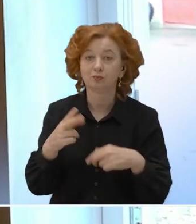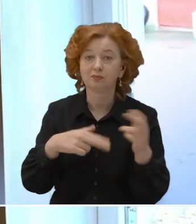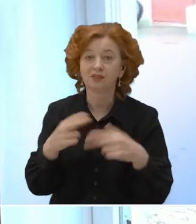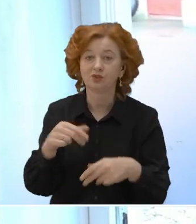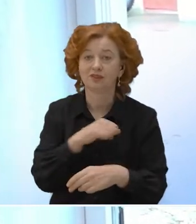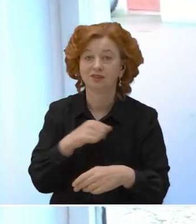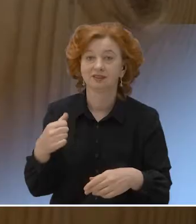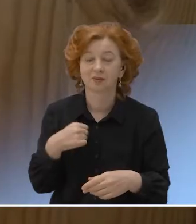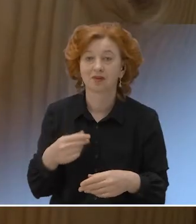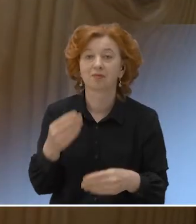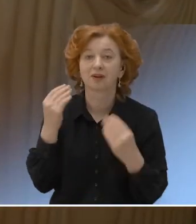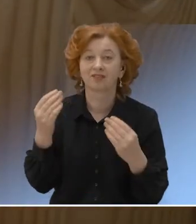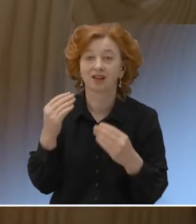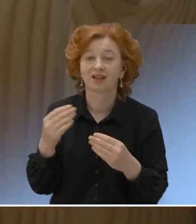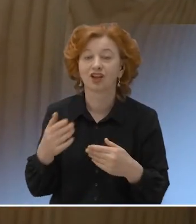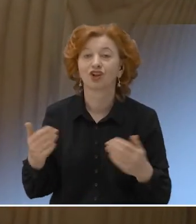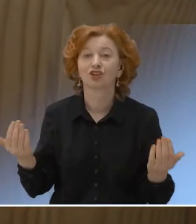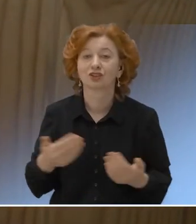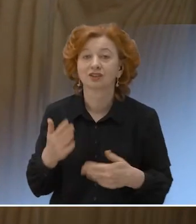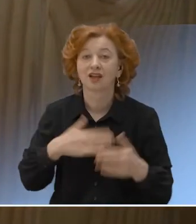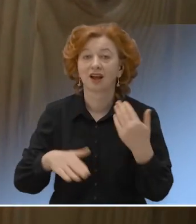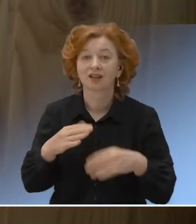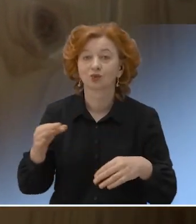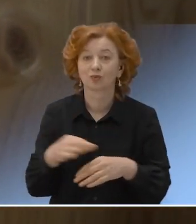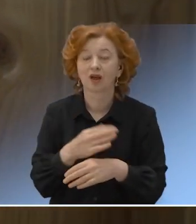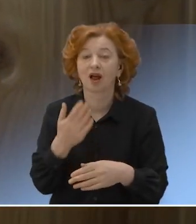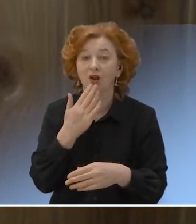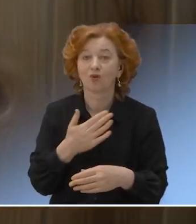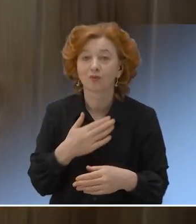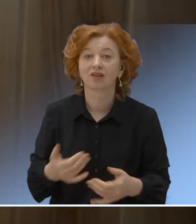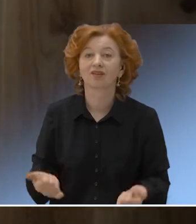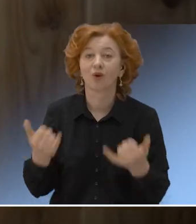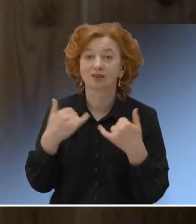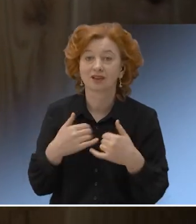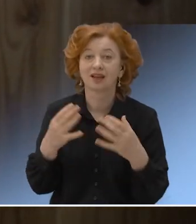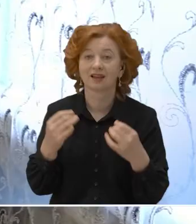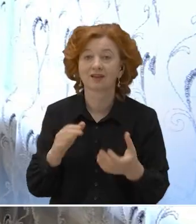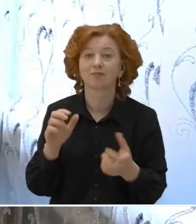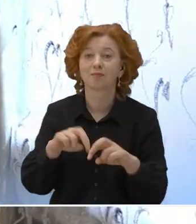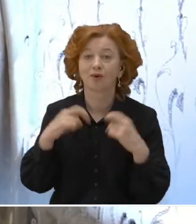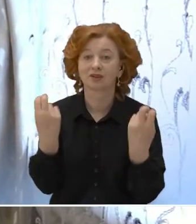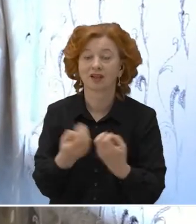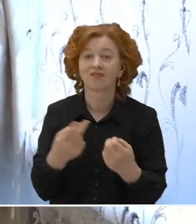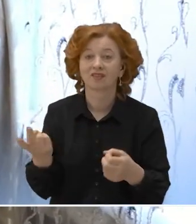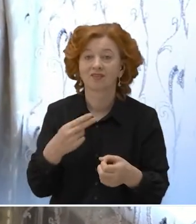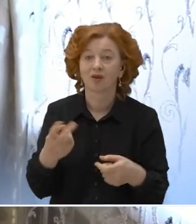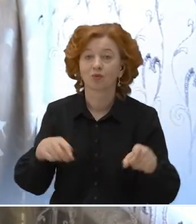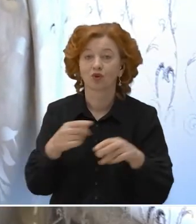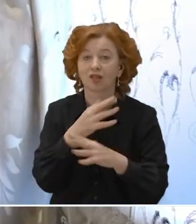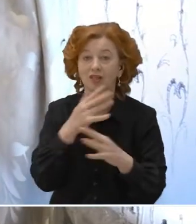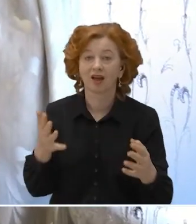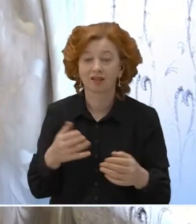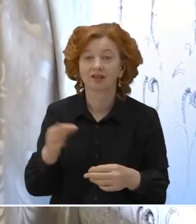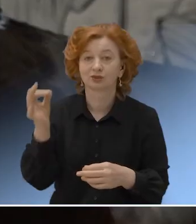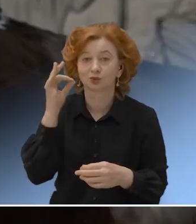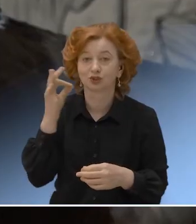тоже построили сами. Приветливые и жизнерадостные супруги любят гостей и дружеские посиделки. Но и вдвоем им